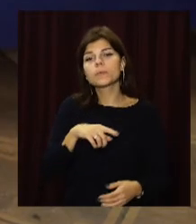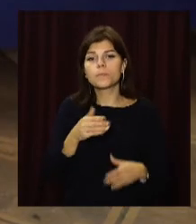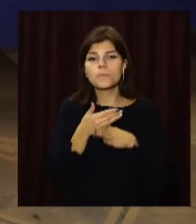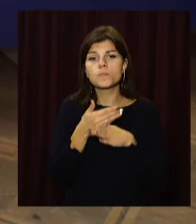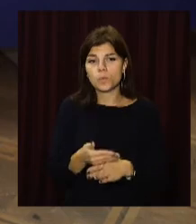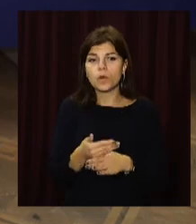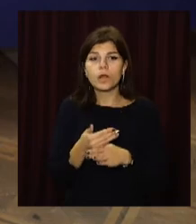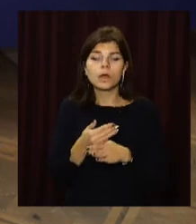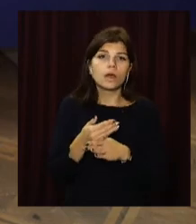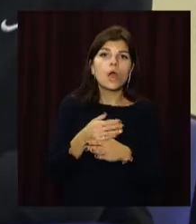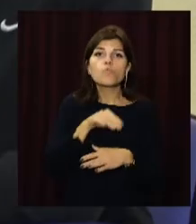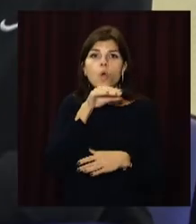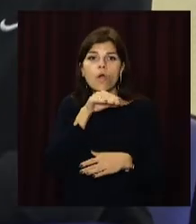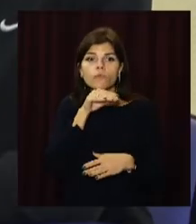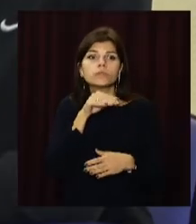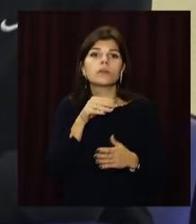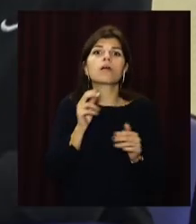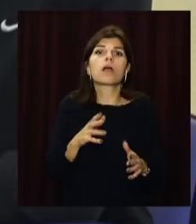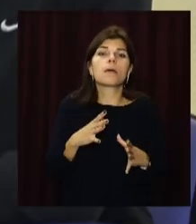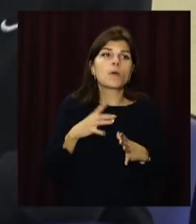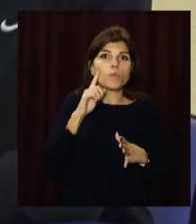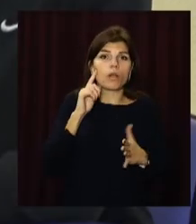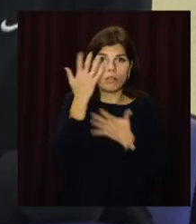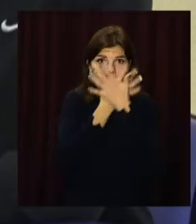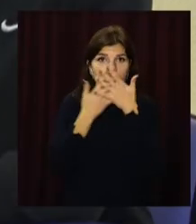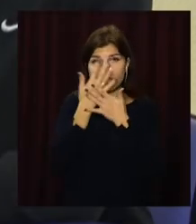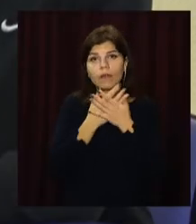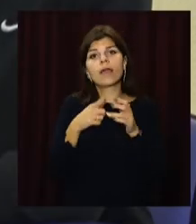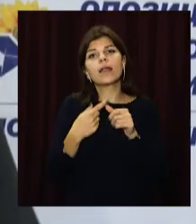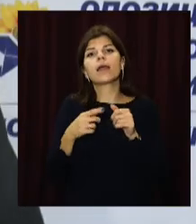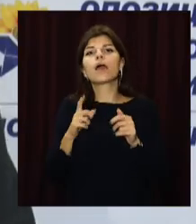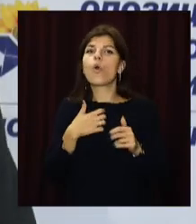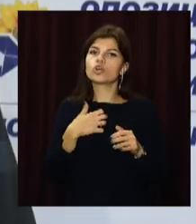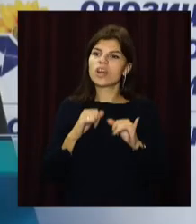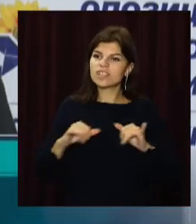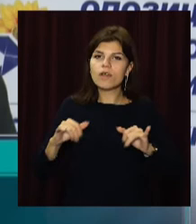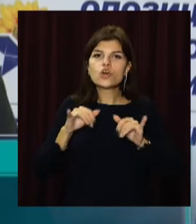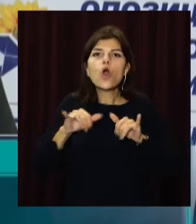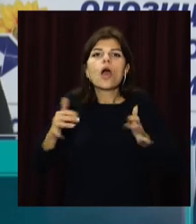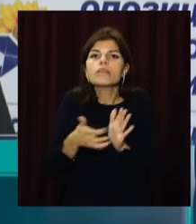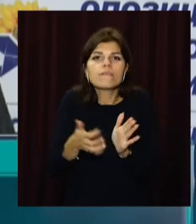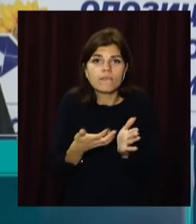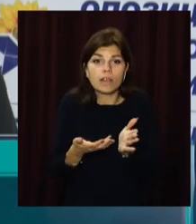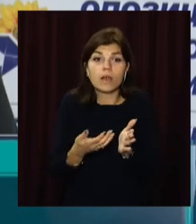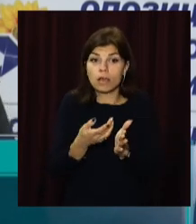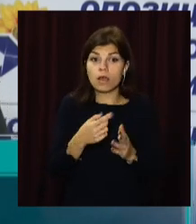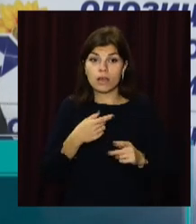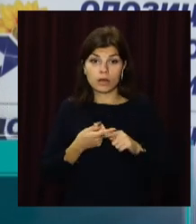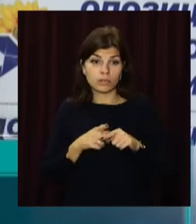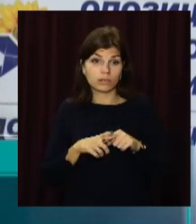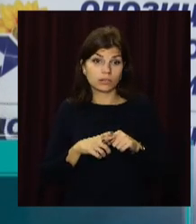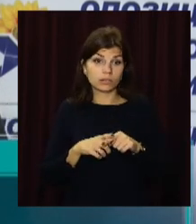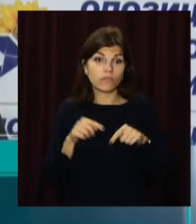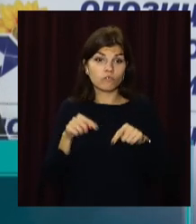допомагають визначитися із професійним напрямком та створюють можливості для розвитку. Основная цель работы нашей приемной, ну, в